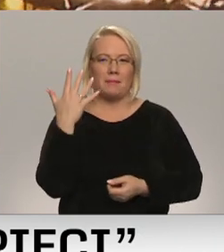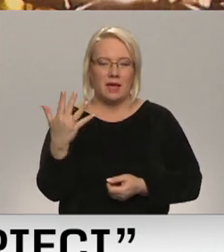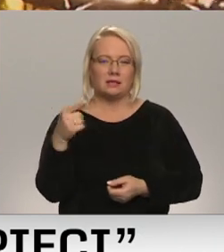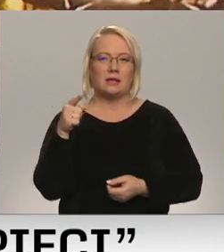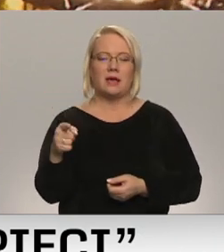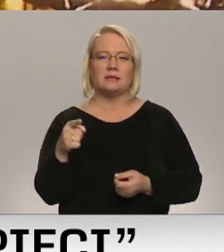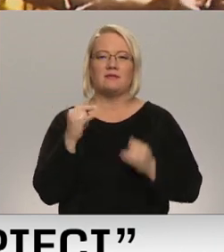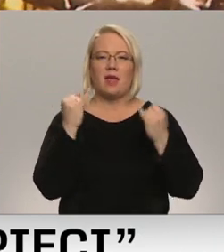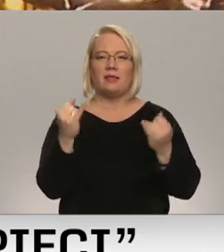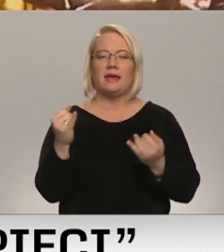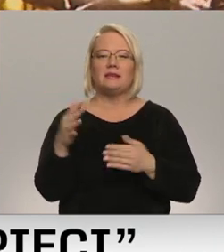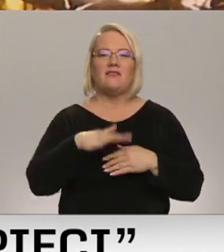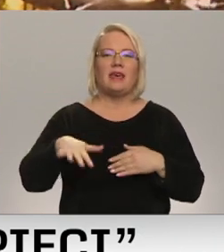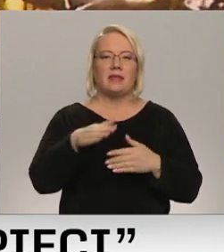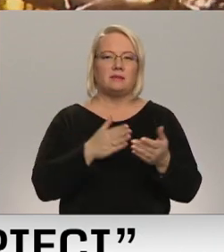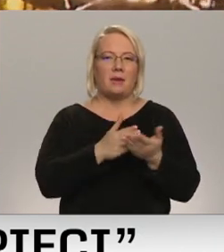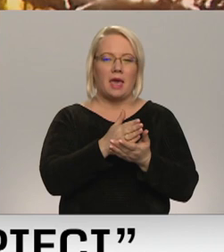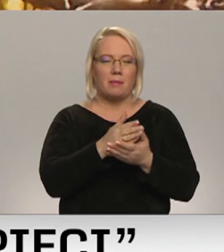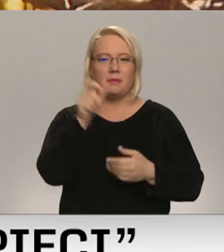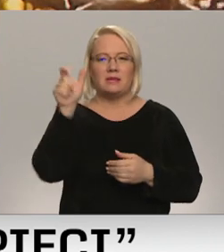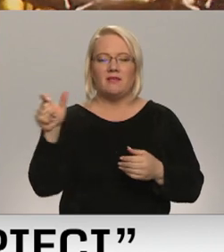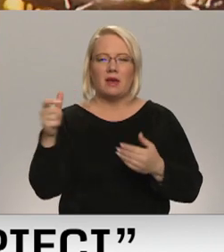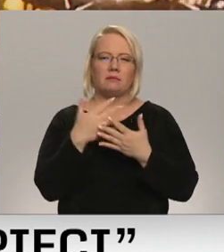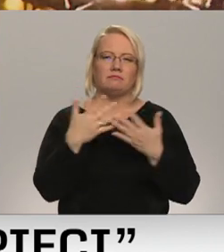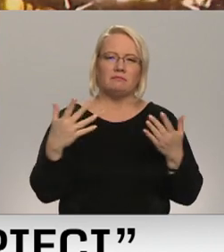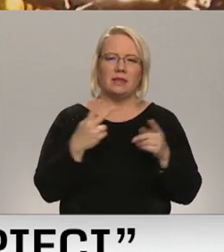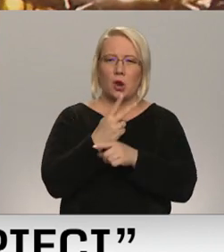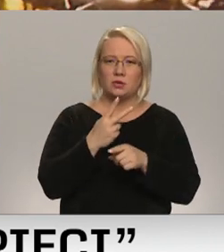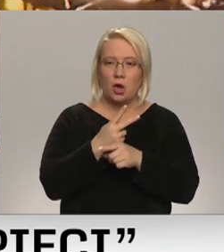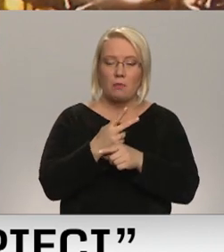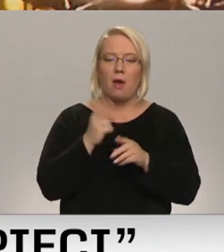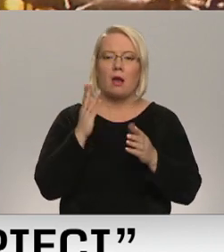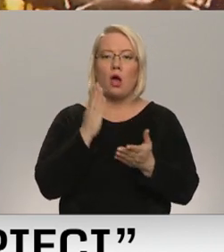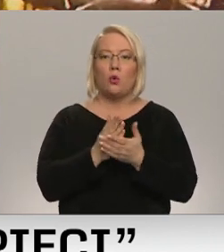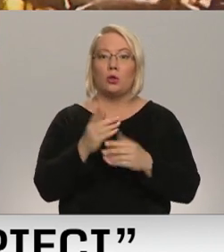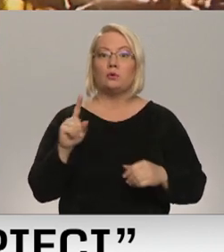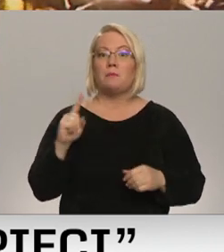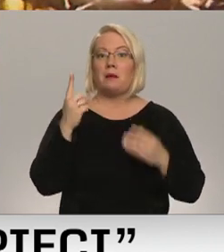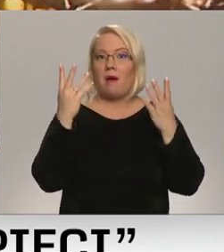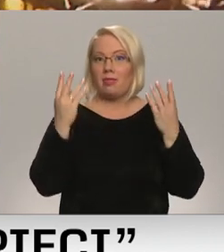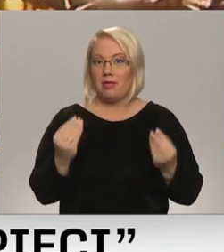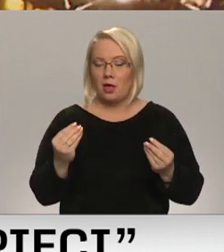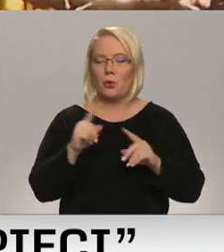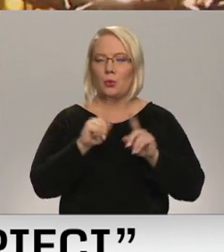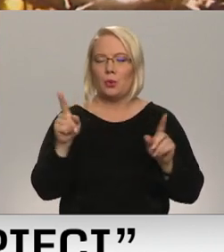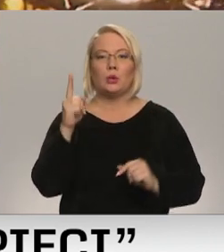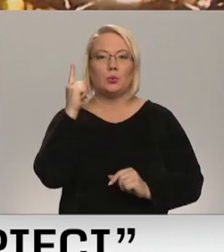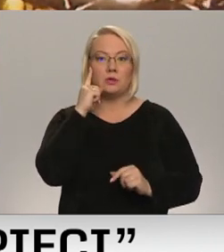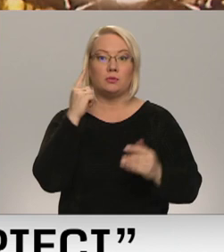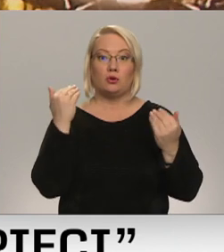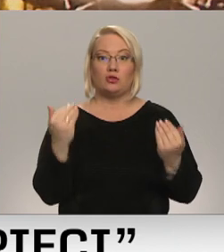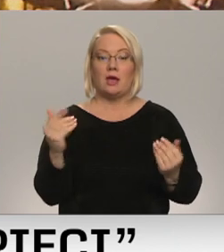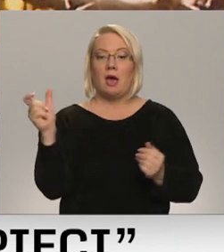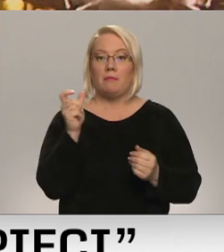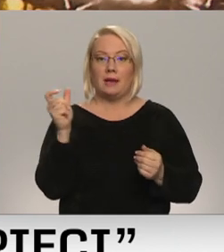veltīts vides pieejamībai cilvēkiem ar funkcionāliem traucējumiem. Kā noritējusi pirmā maratona diena, to mēs tūlīt jau uzzināsim, jo šajā